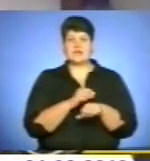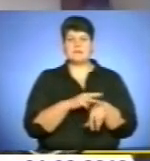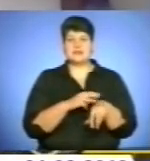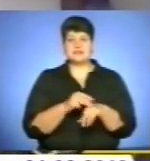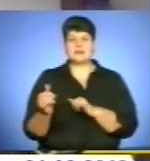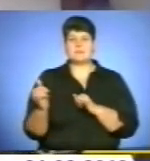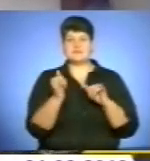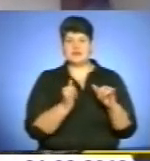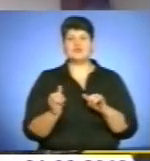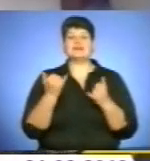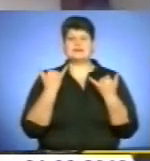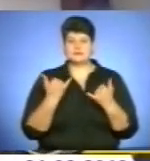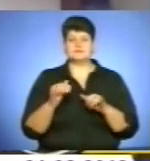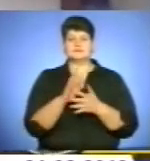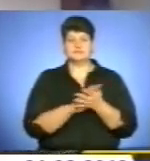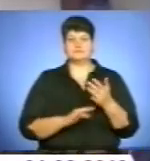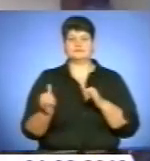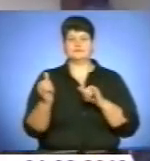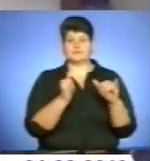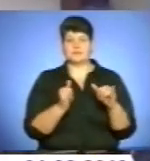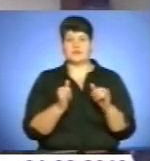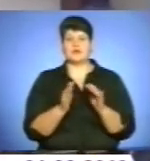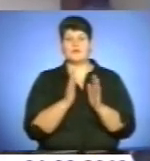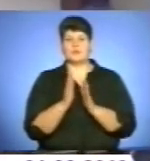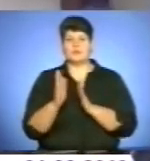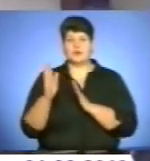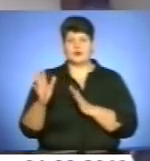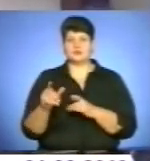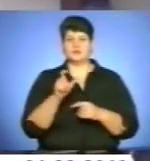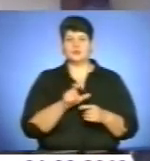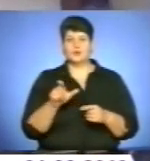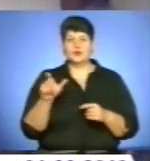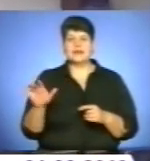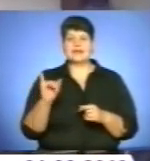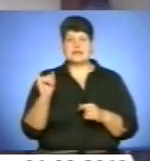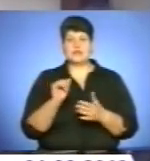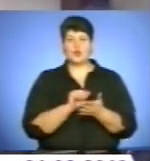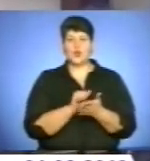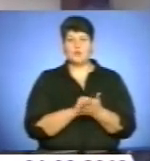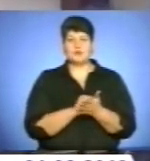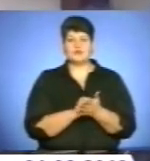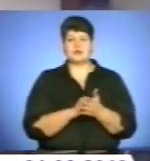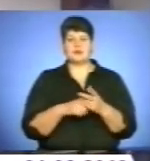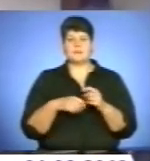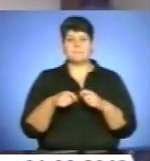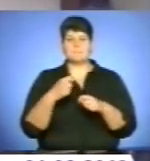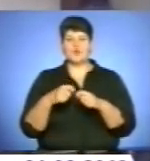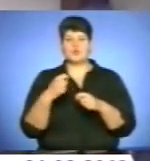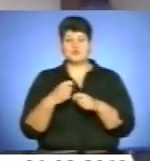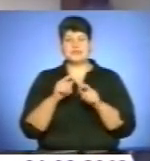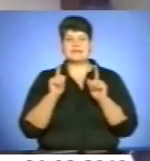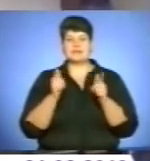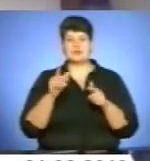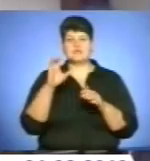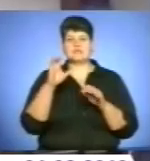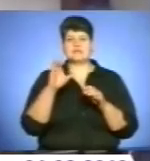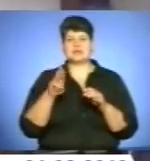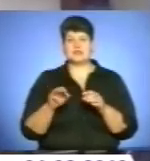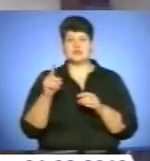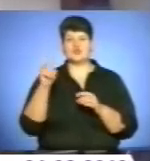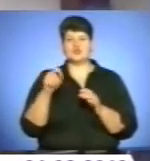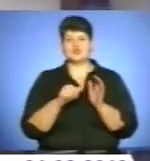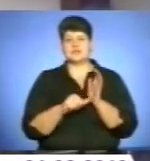забезпечували і забезпечують охорону громадського порядку і відповідно реагування та документування адмінправопорушень згідно статті 160 частини